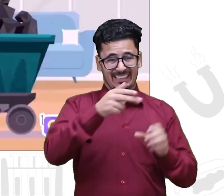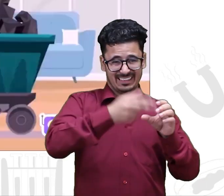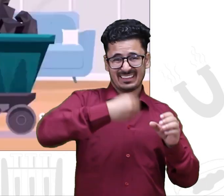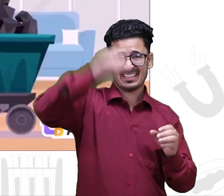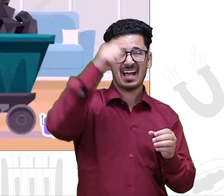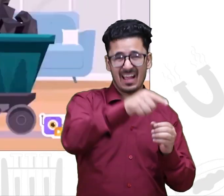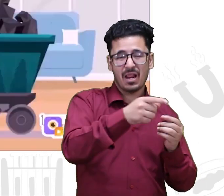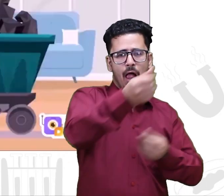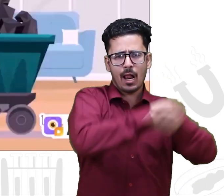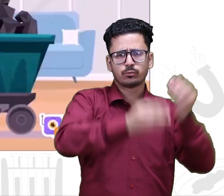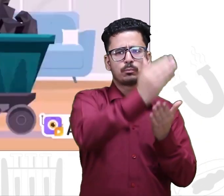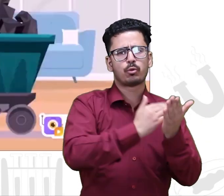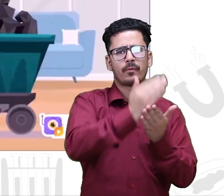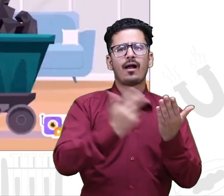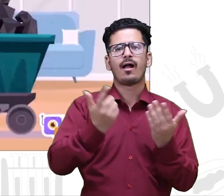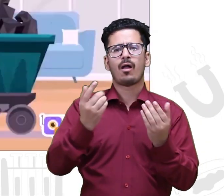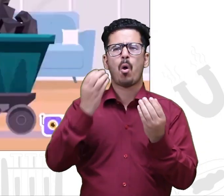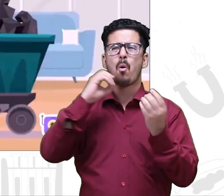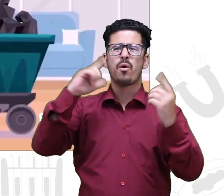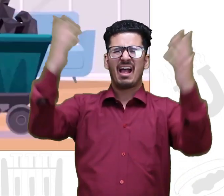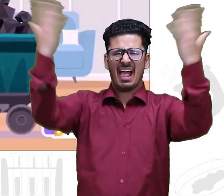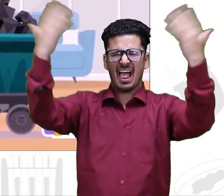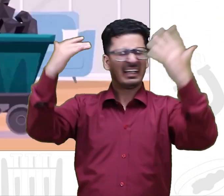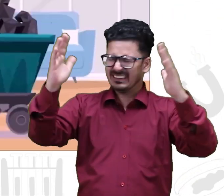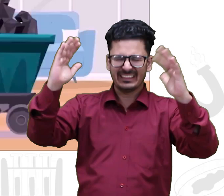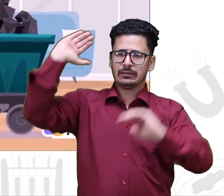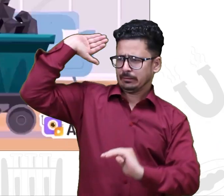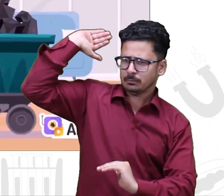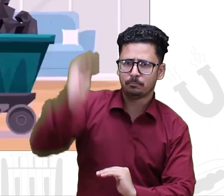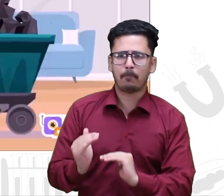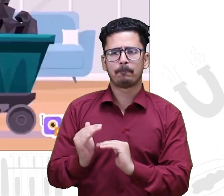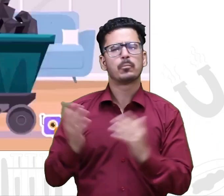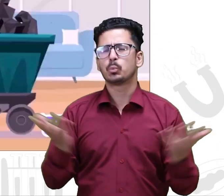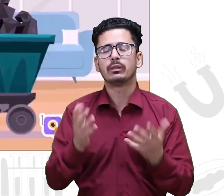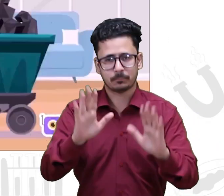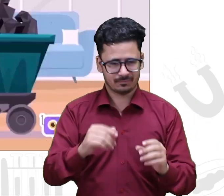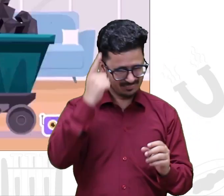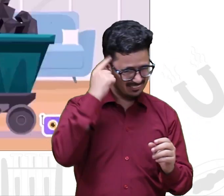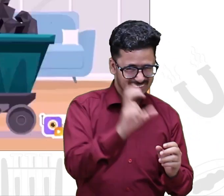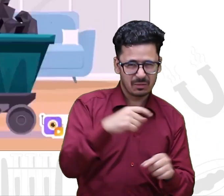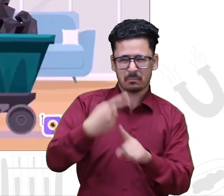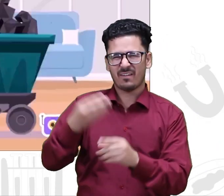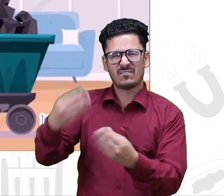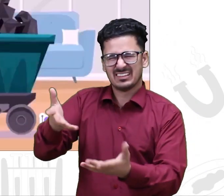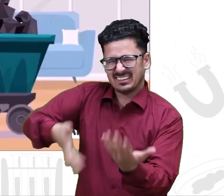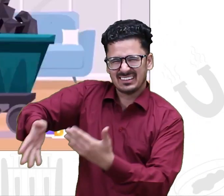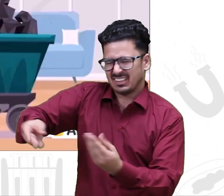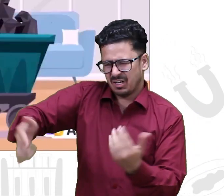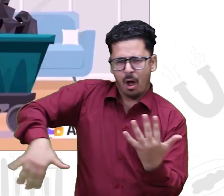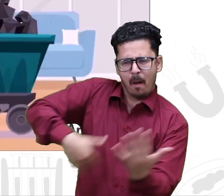मिथेनॉल अर्थव्यवस्था कार्यक्रमांतर्गत भारताचे जीवाश्म इंधन आयात खर्च कमी करण्याचे उद्दिष्ट आहे. भारताचा